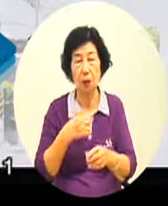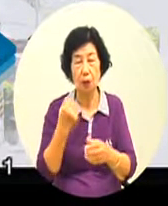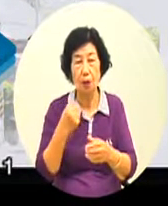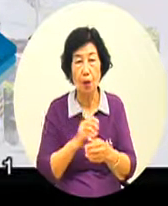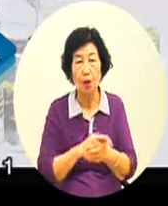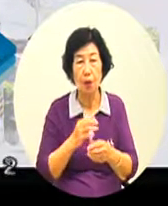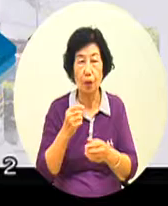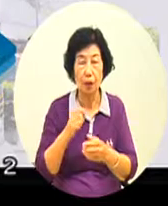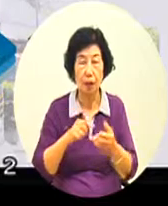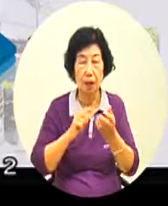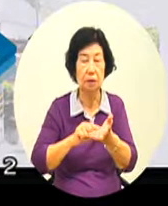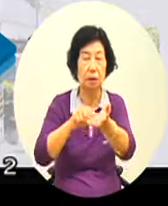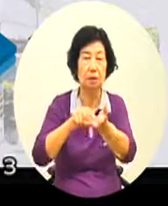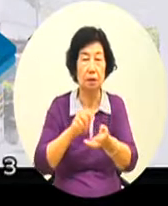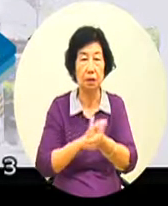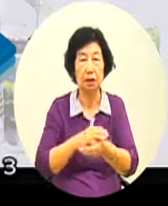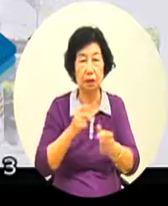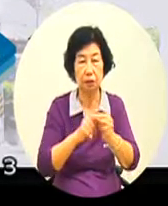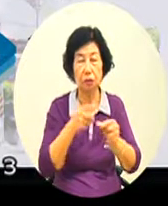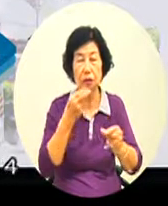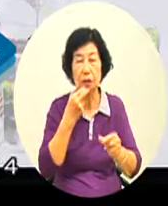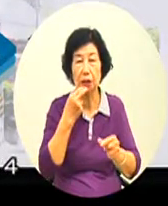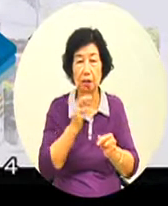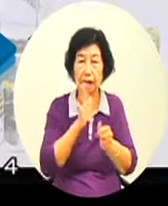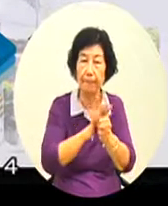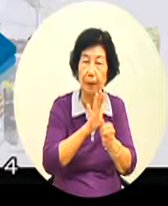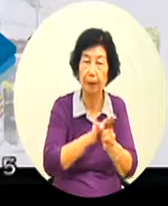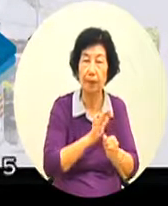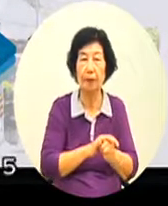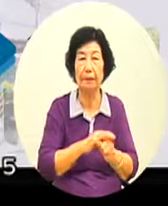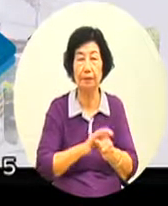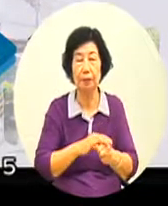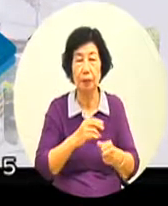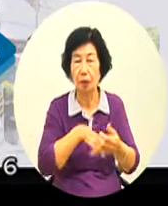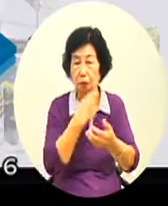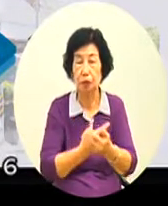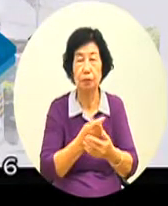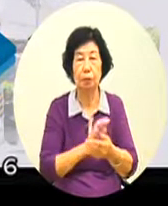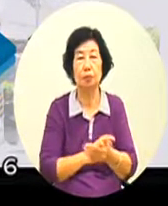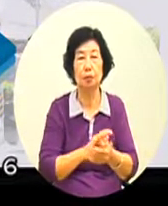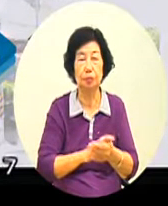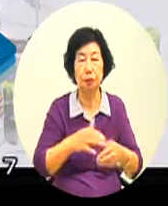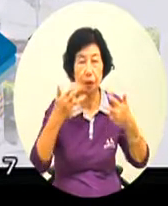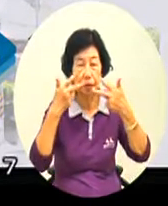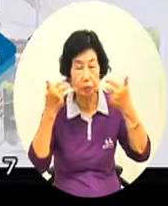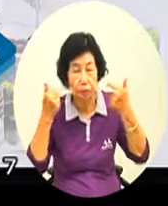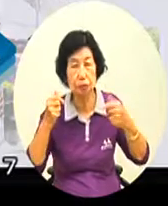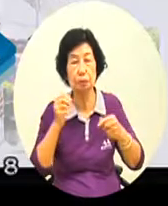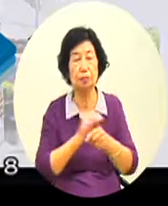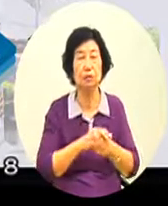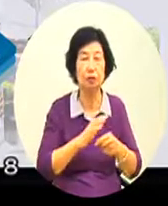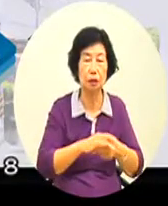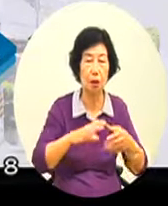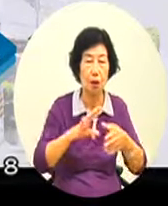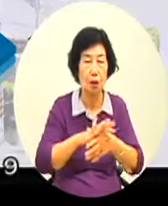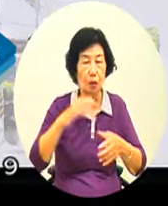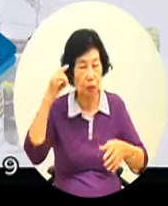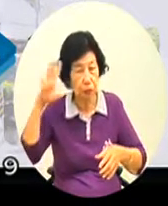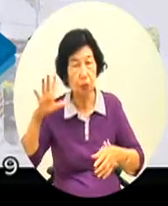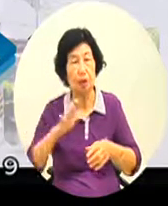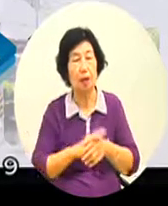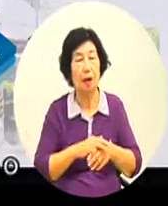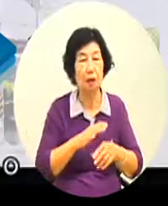筹设原住民故事馆，整合原住民乐舞、工艺文创、农特产、青石、文物展